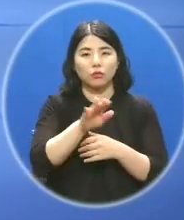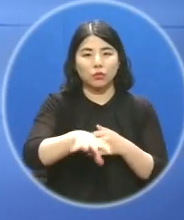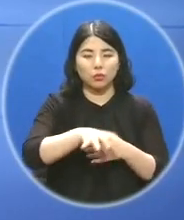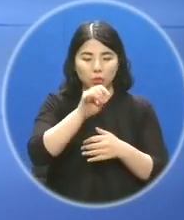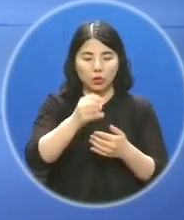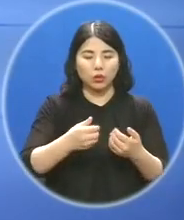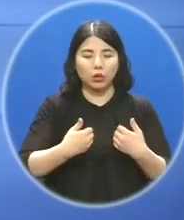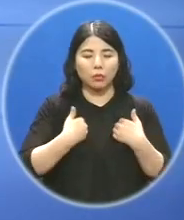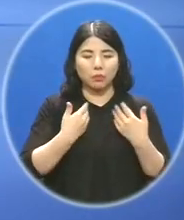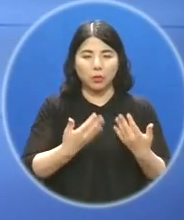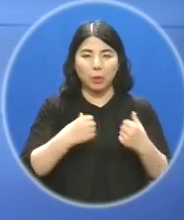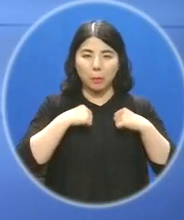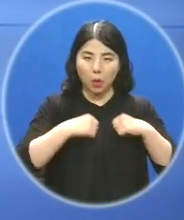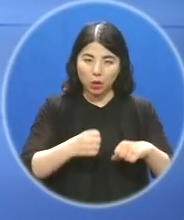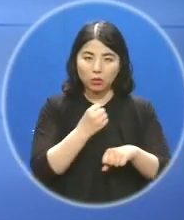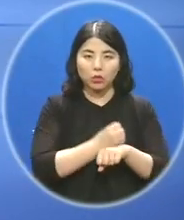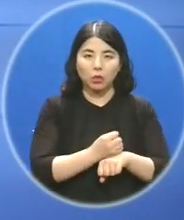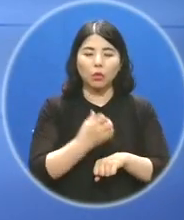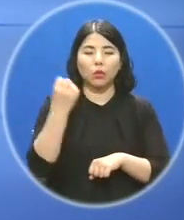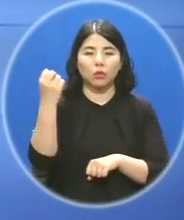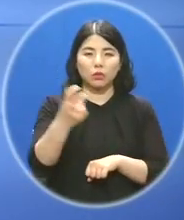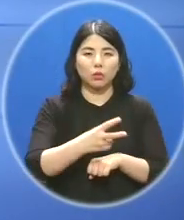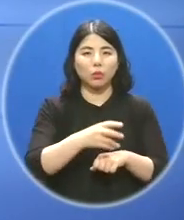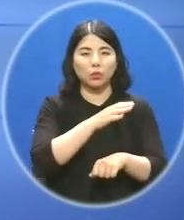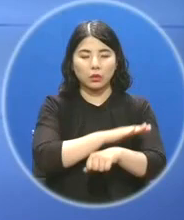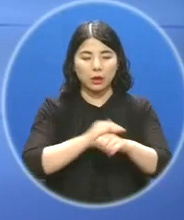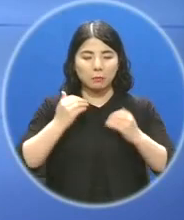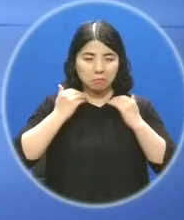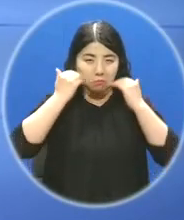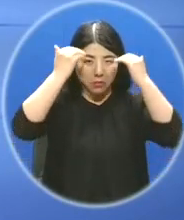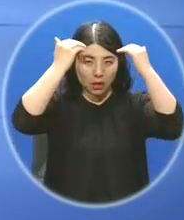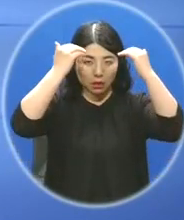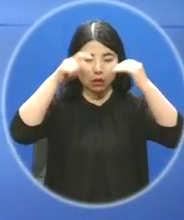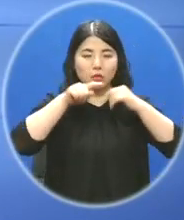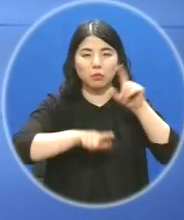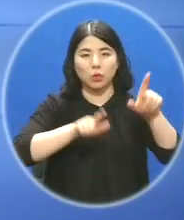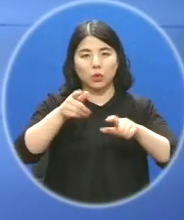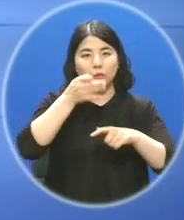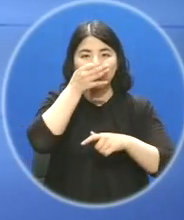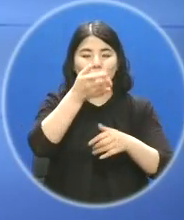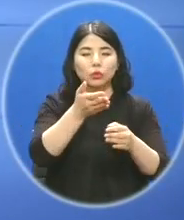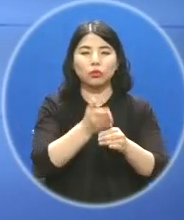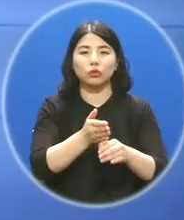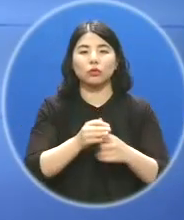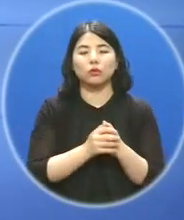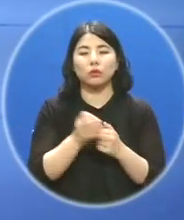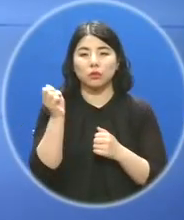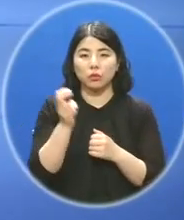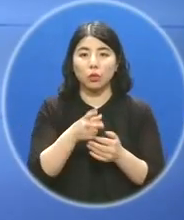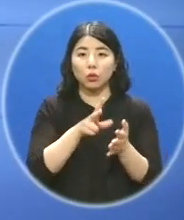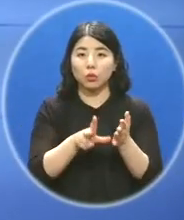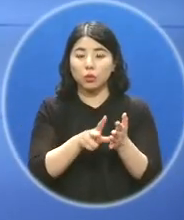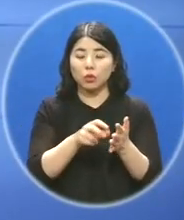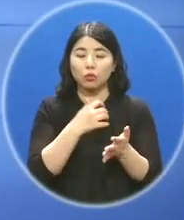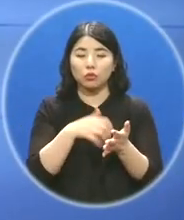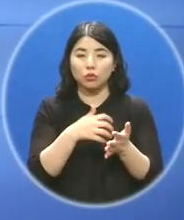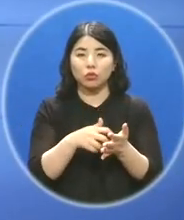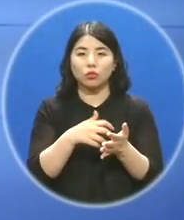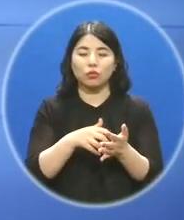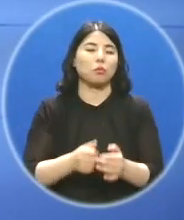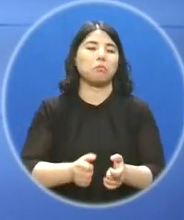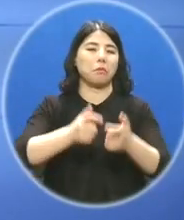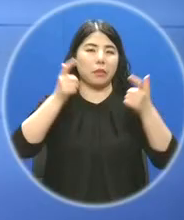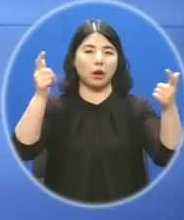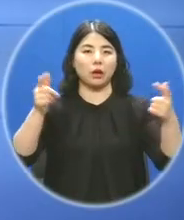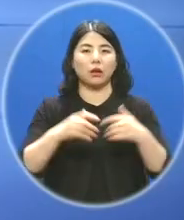내려놓고 그리고 저희 스스로가 좀 그 자각하는 그러한 네. 그 모습들을 좀 보이고 있다. 그리고 네. 조례 제정 건수도 상당히 많이